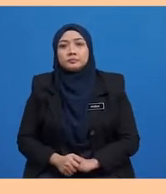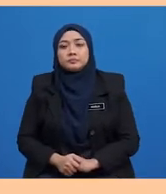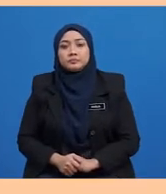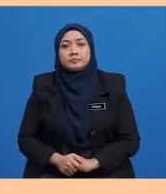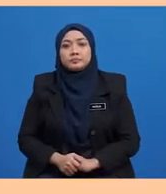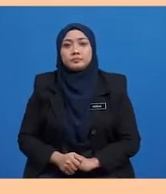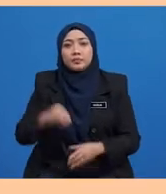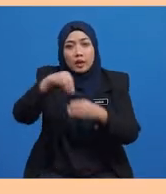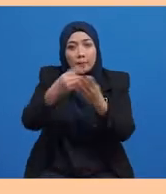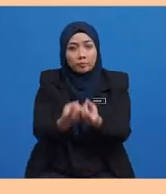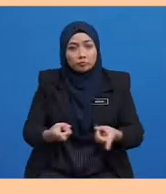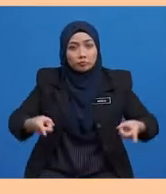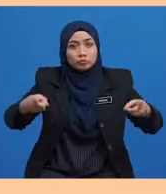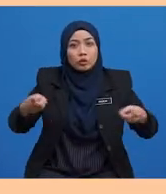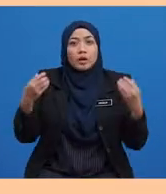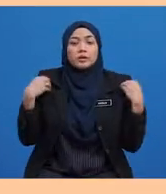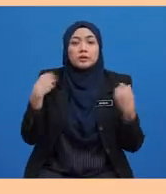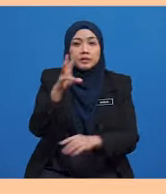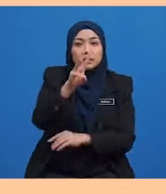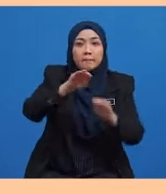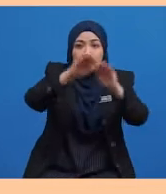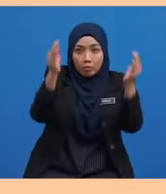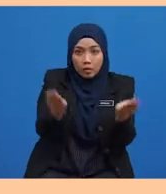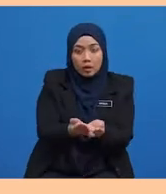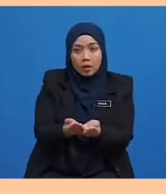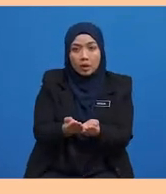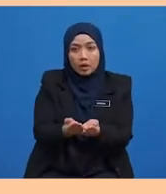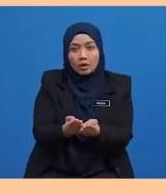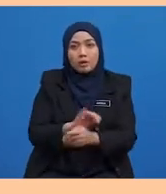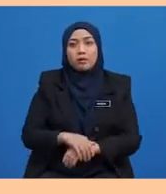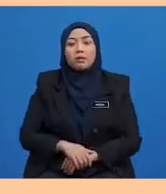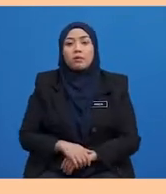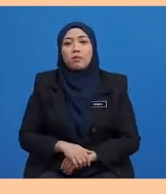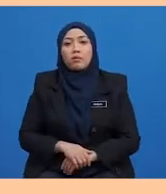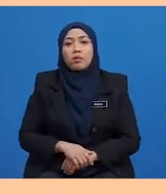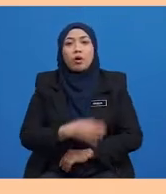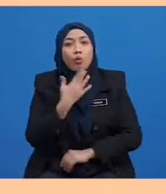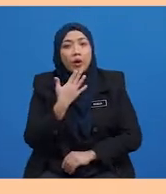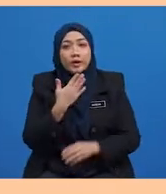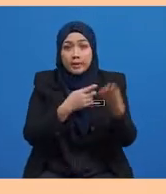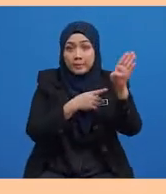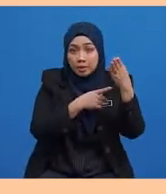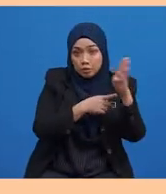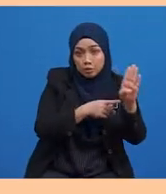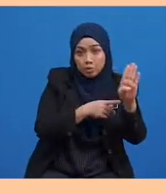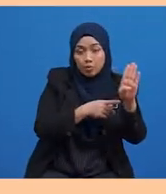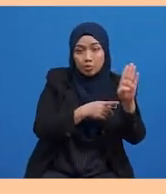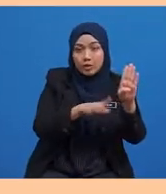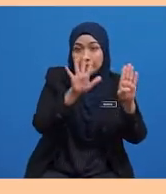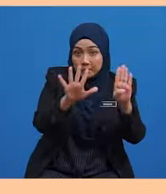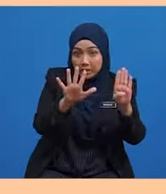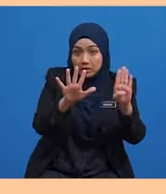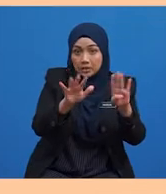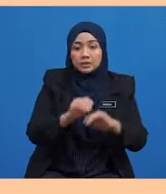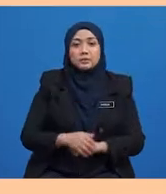dulang, terdapat 6 biji bola di mana bilangan bola berwarna biru adalah